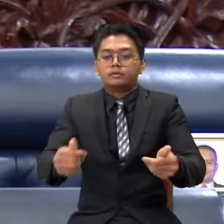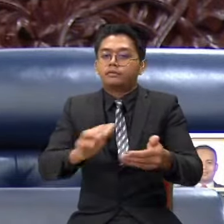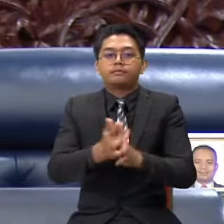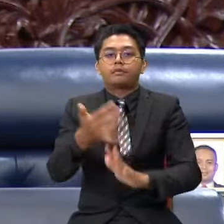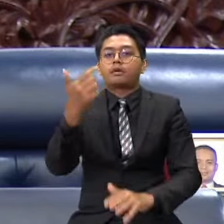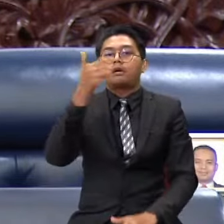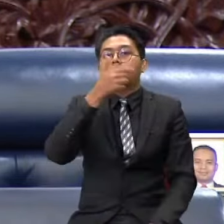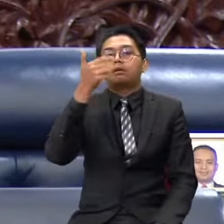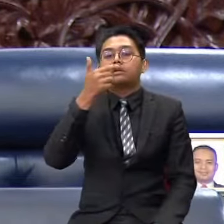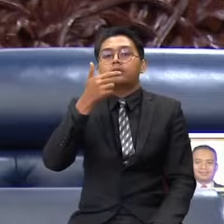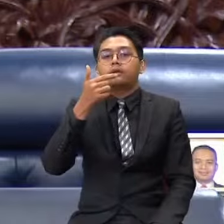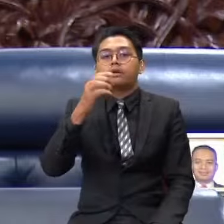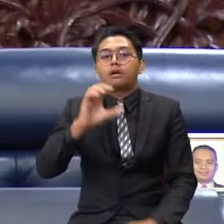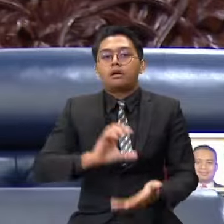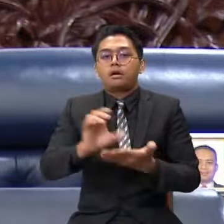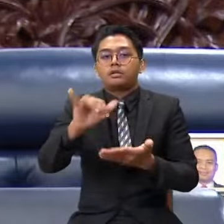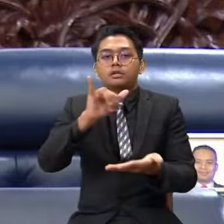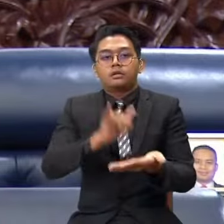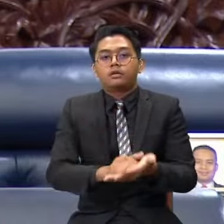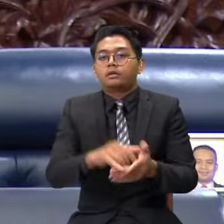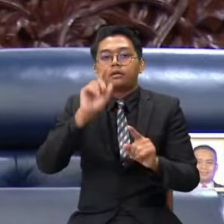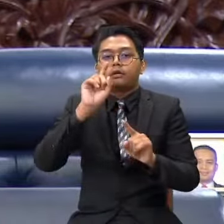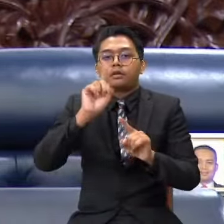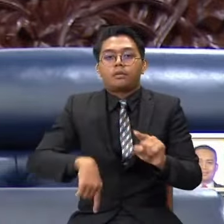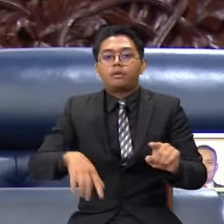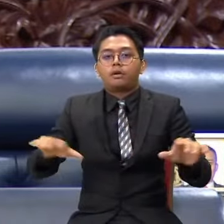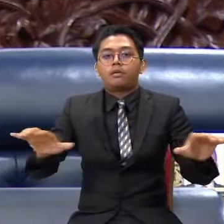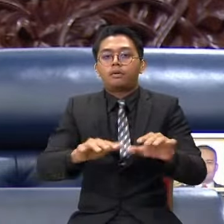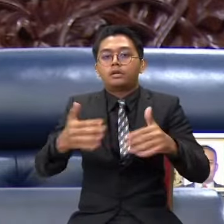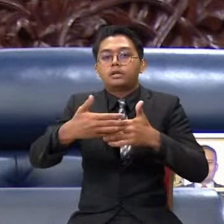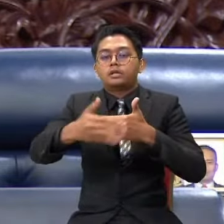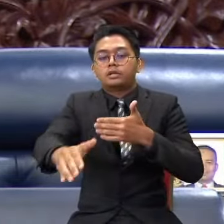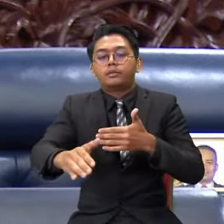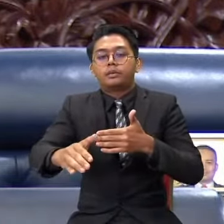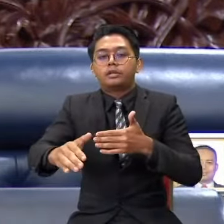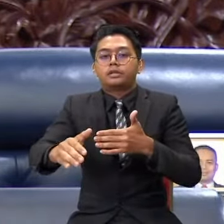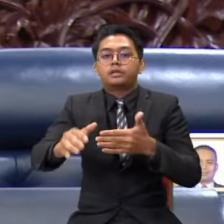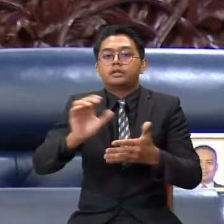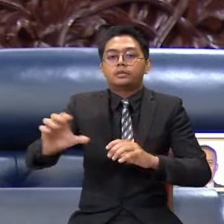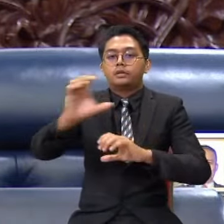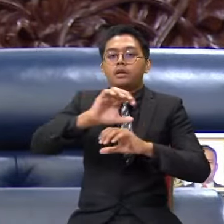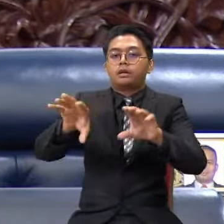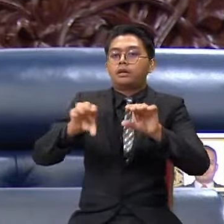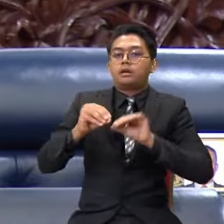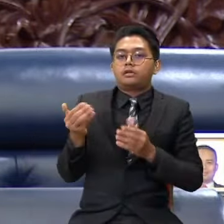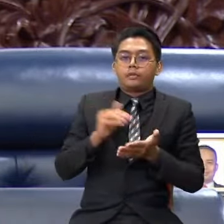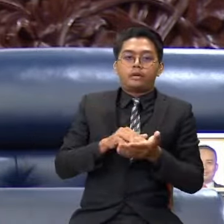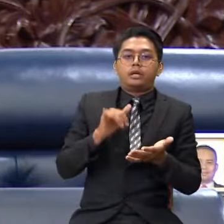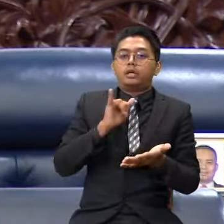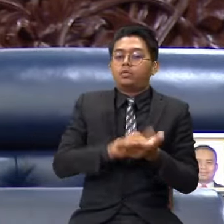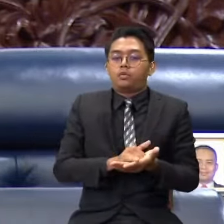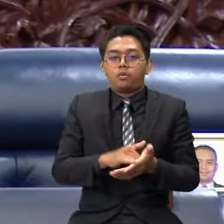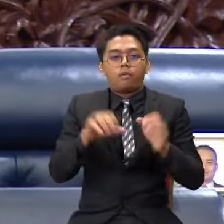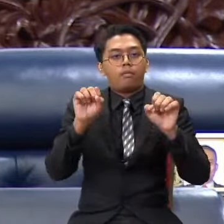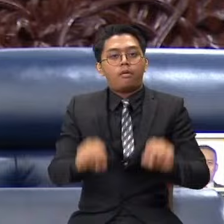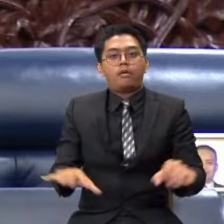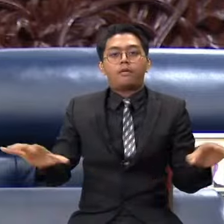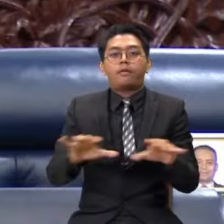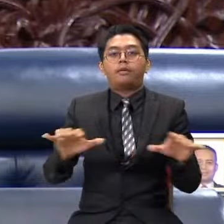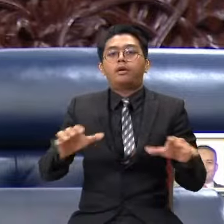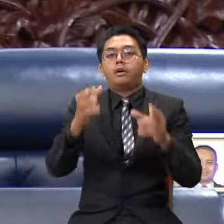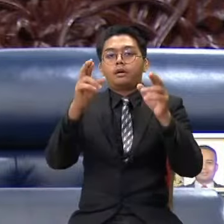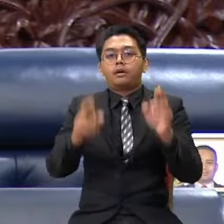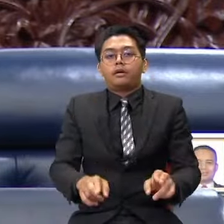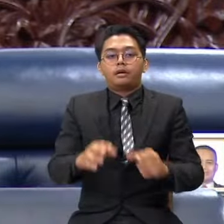mahu isu cash transfer ini tidak dapat dilakukan selepas subsidi ditarik balik kerana ia akan mengakibatkan rakyat